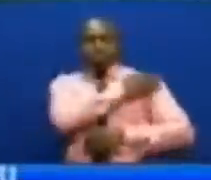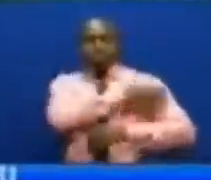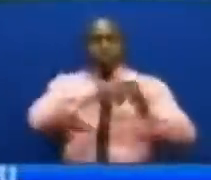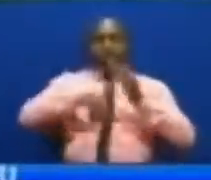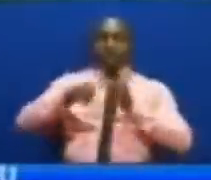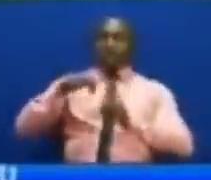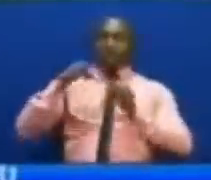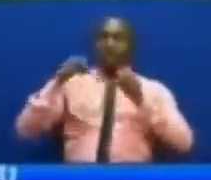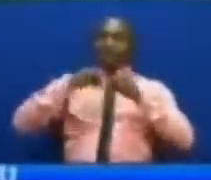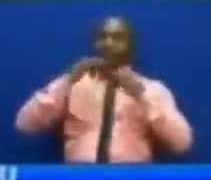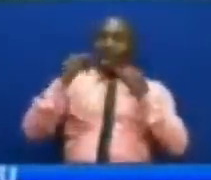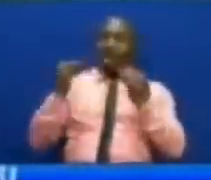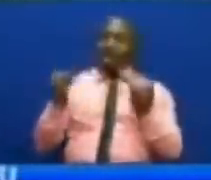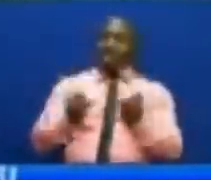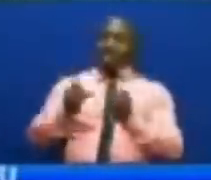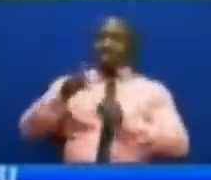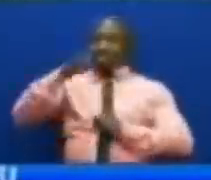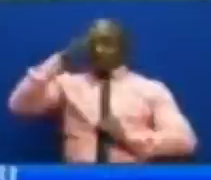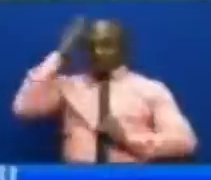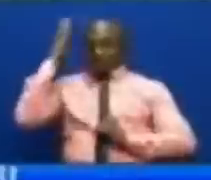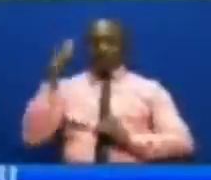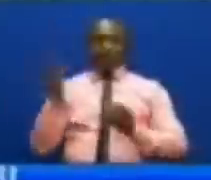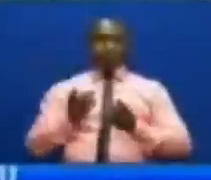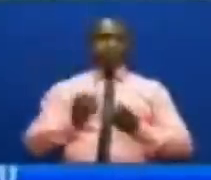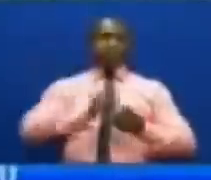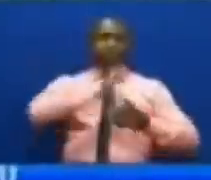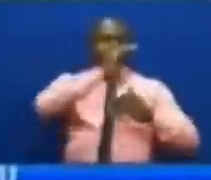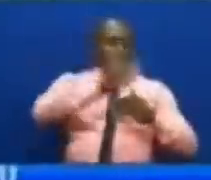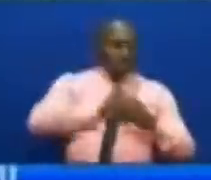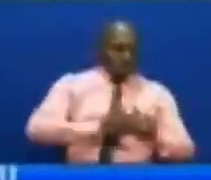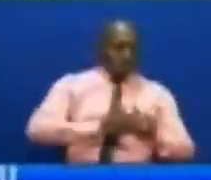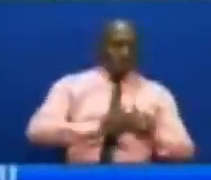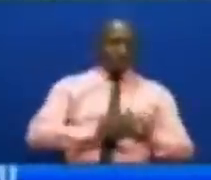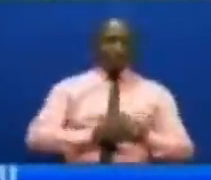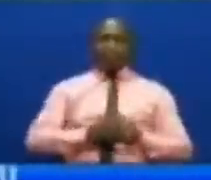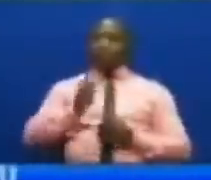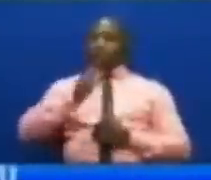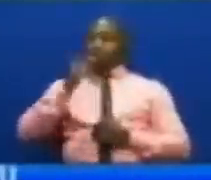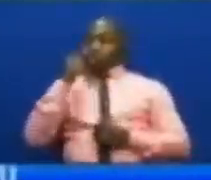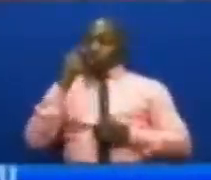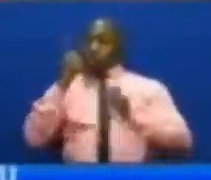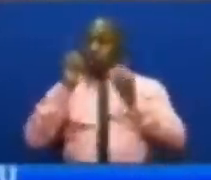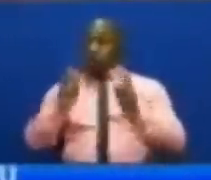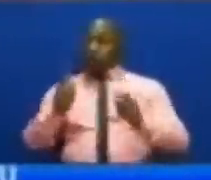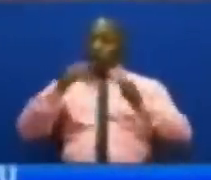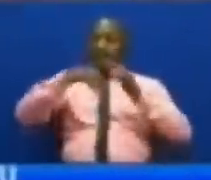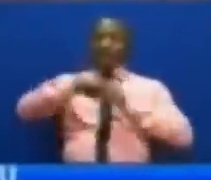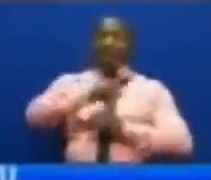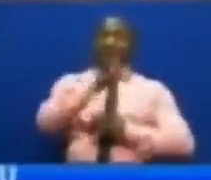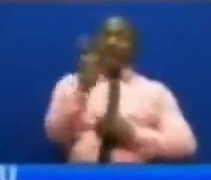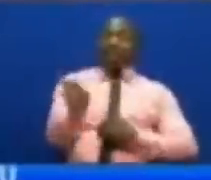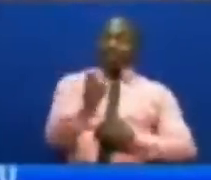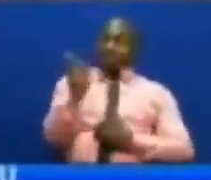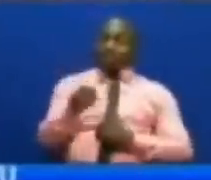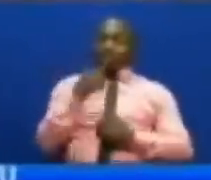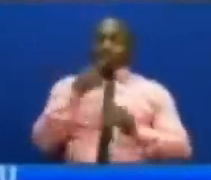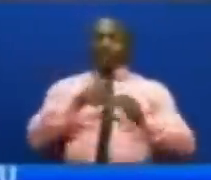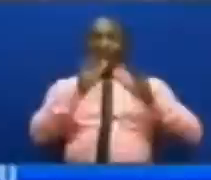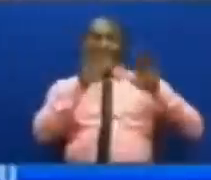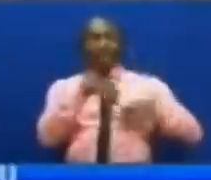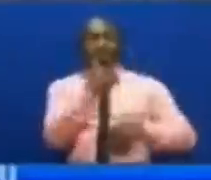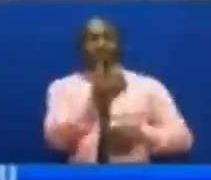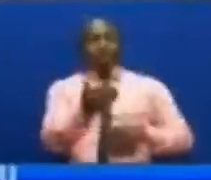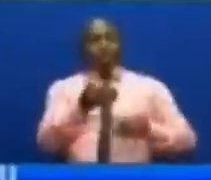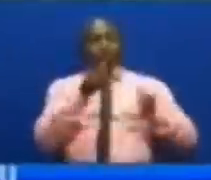Na narudia kwa umuhimu wake. Ukimuona mwalimu ameenda pale alimashauri, maana yake ameacha watoto 100 wanafundi